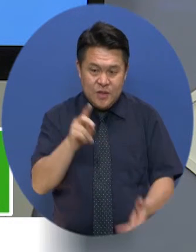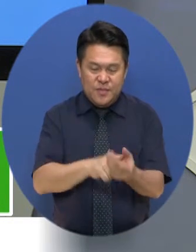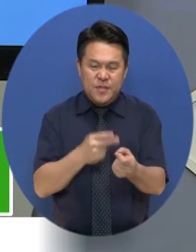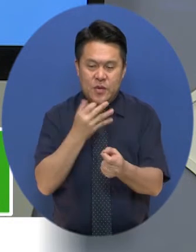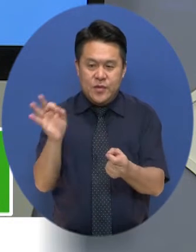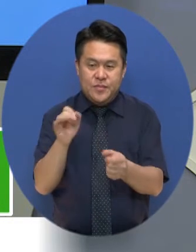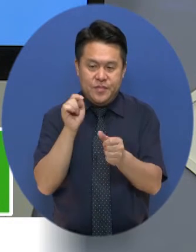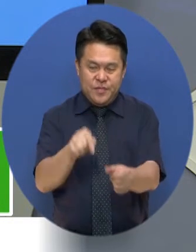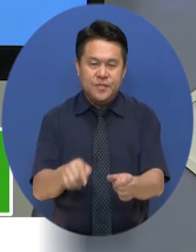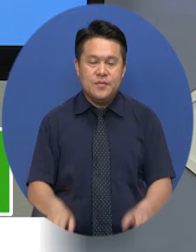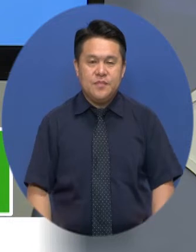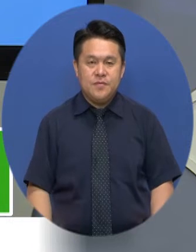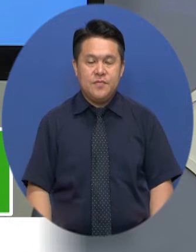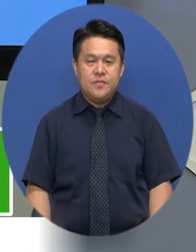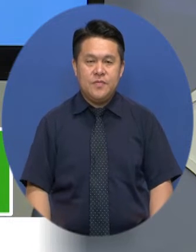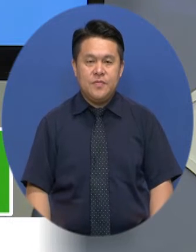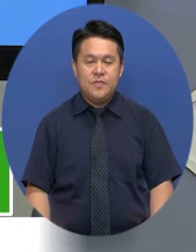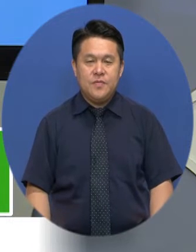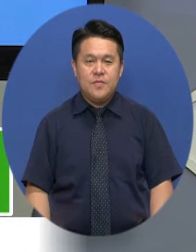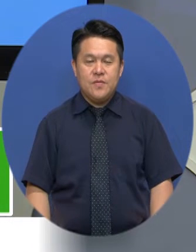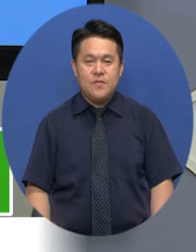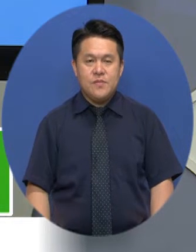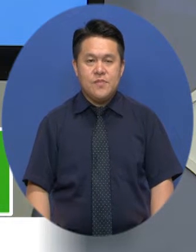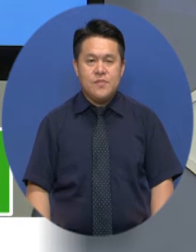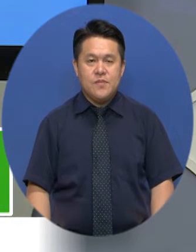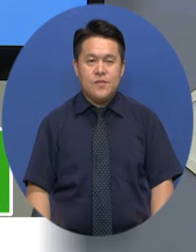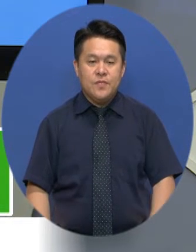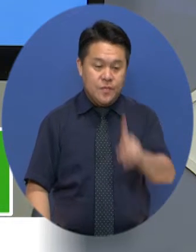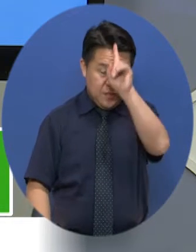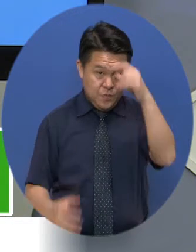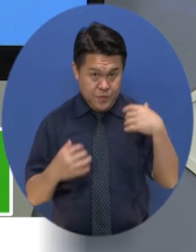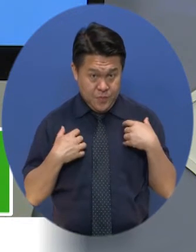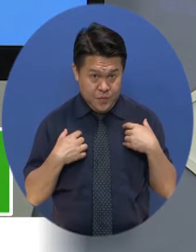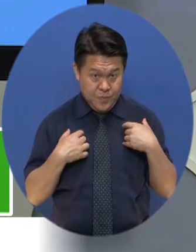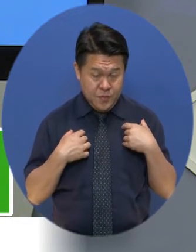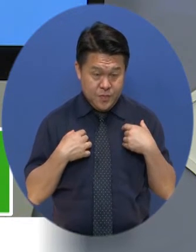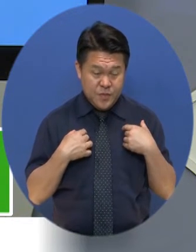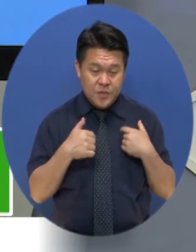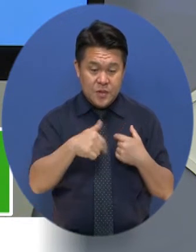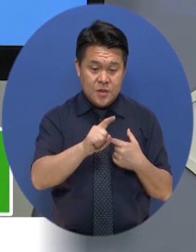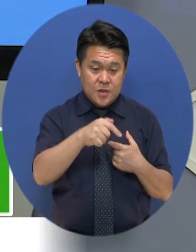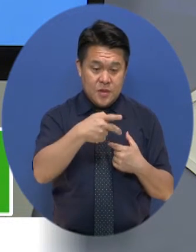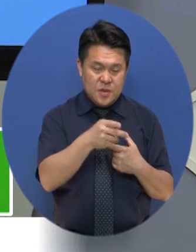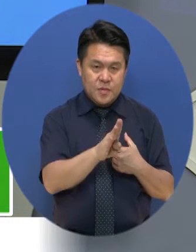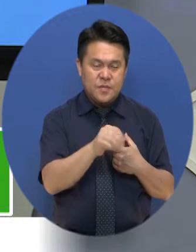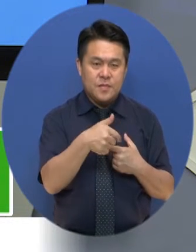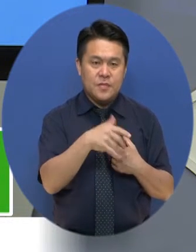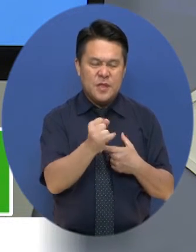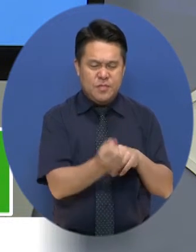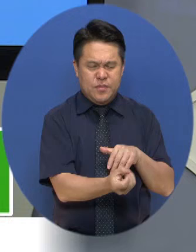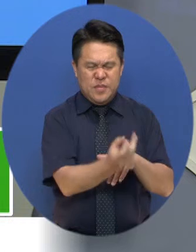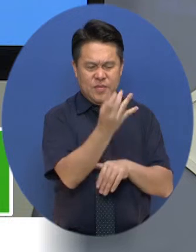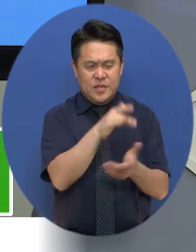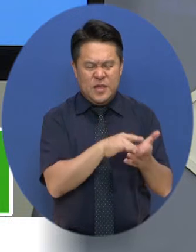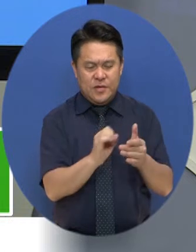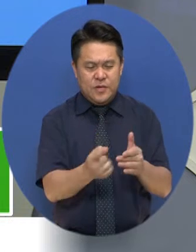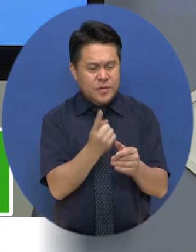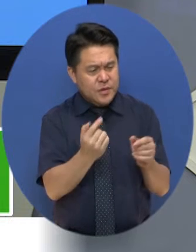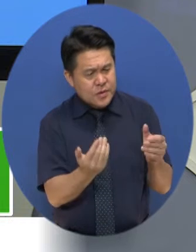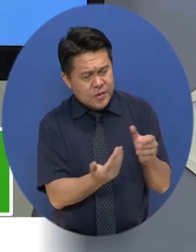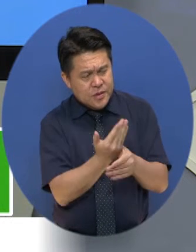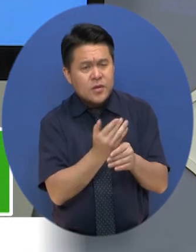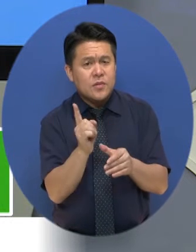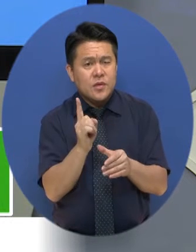허가했다 고 지난 17일 밝혔습니다 정부는 가습기 살균제 사고를 계기로 소리판 생활 화학 제품